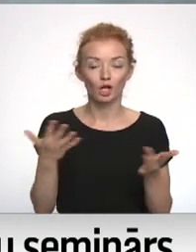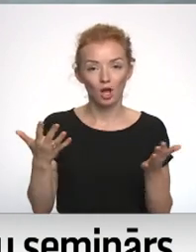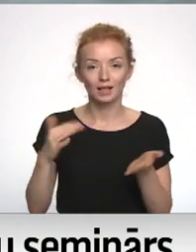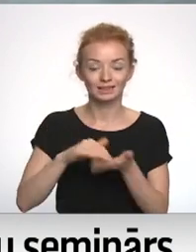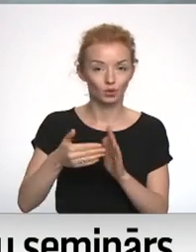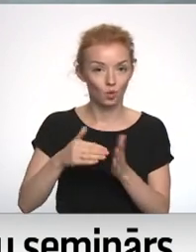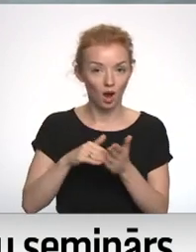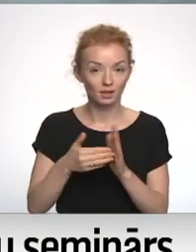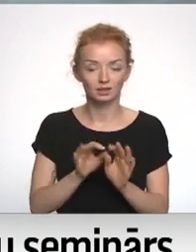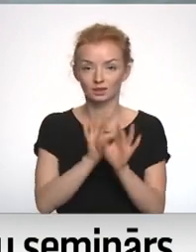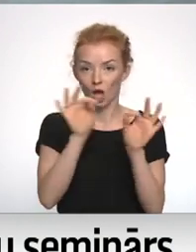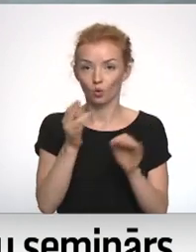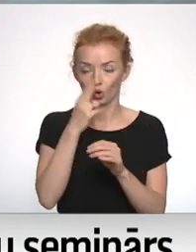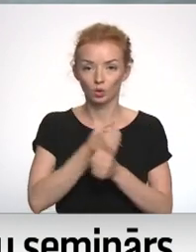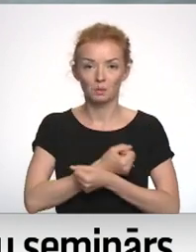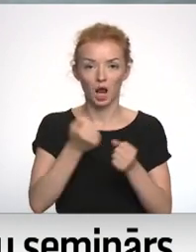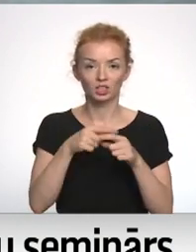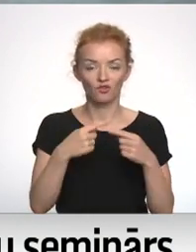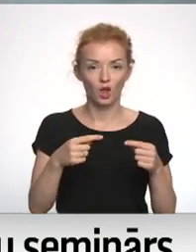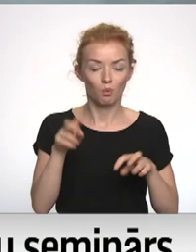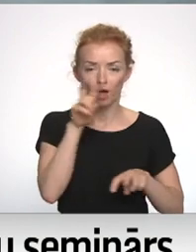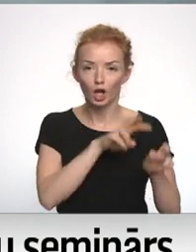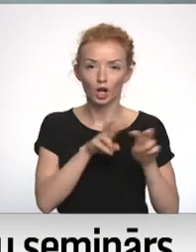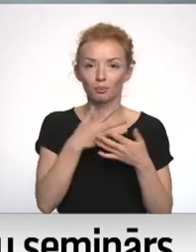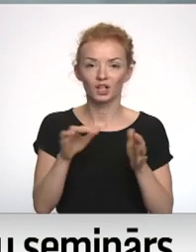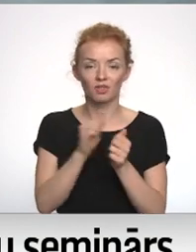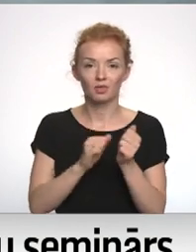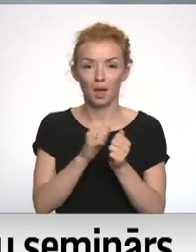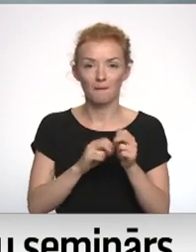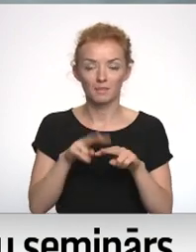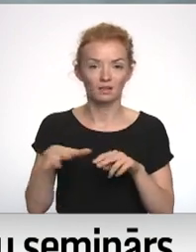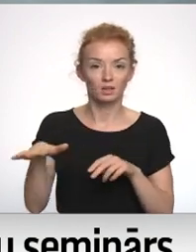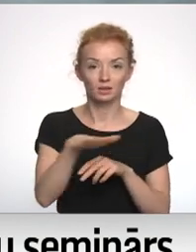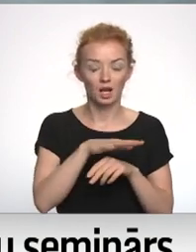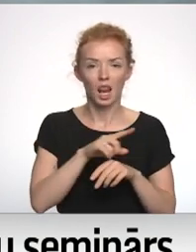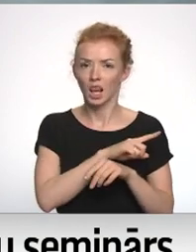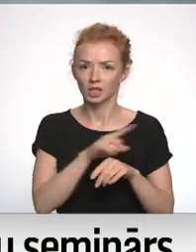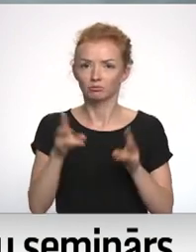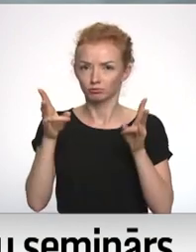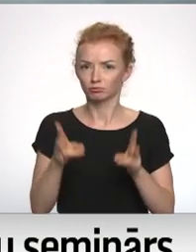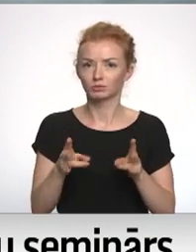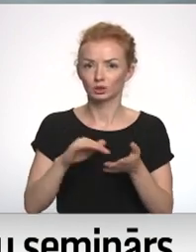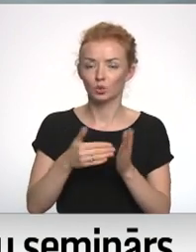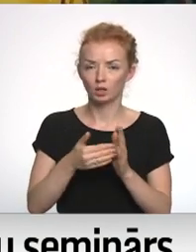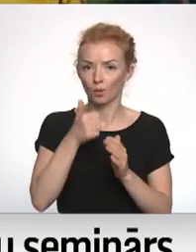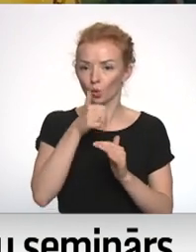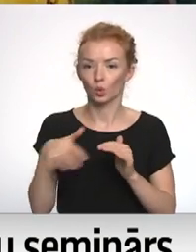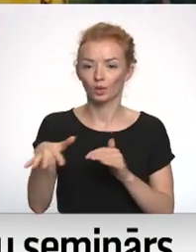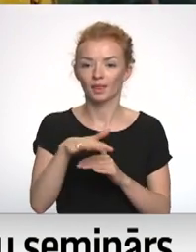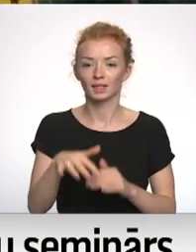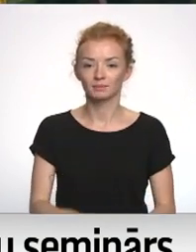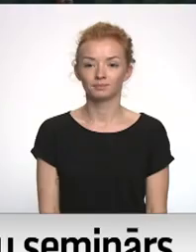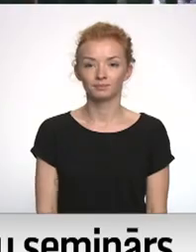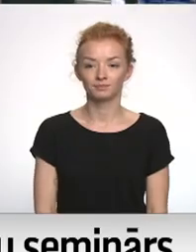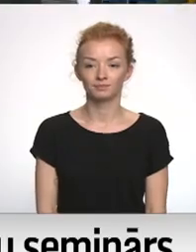scenāriju, sākot no sprākstvielu meklēšanas brīvdabas estrādē līdz ekstremālākiem apstākļiem uz ūdens.